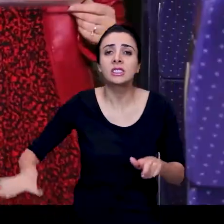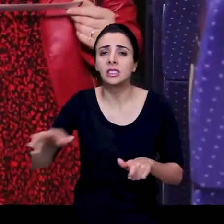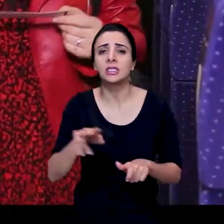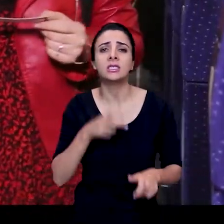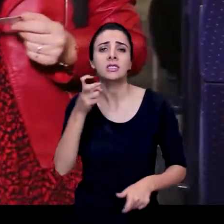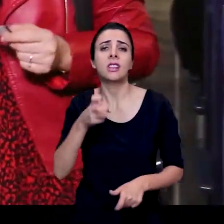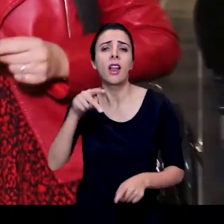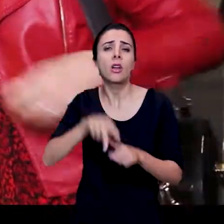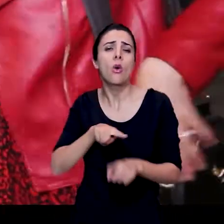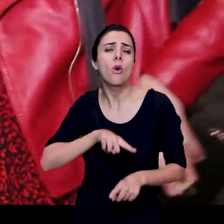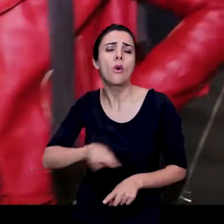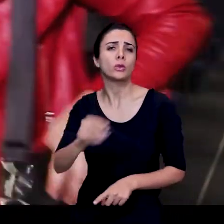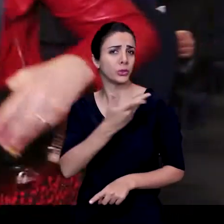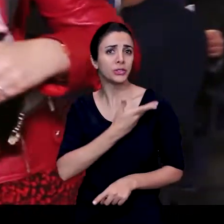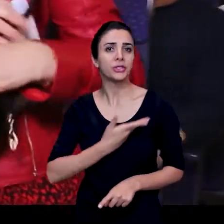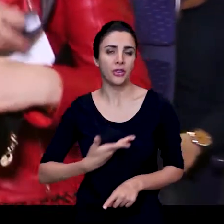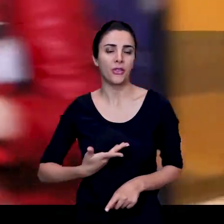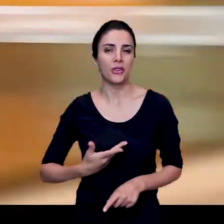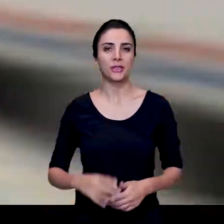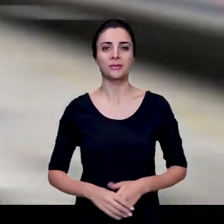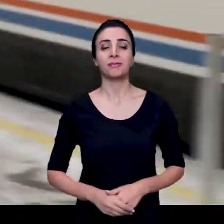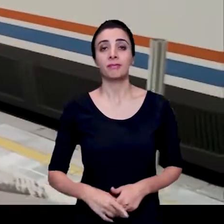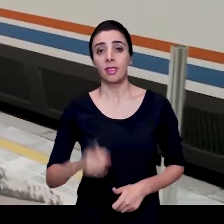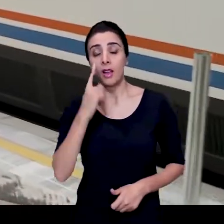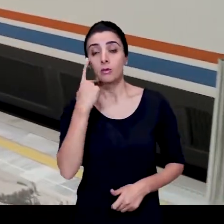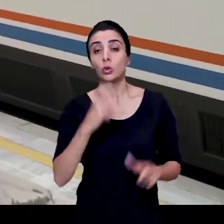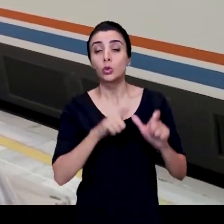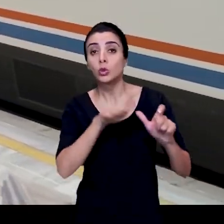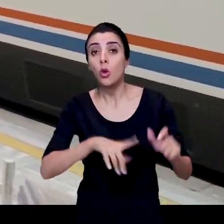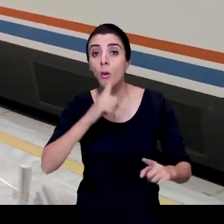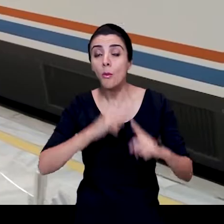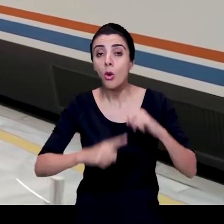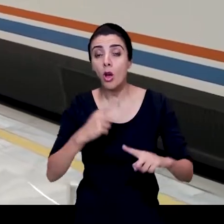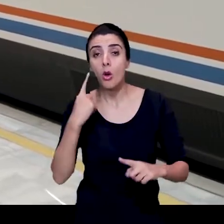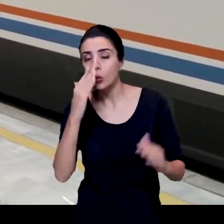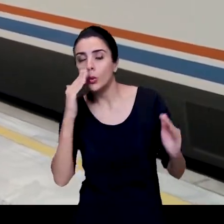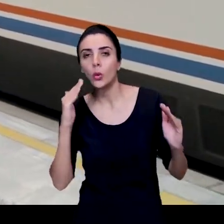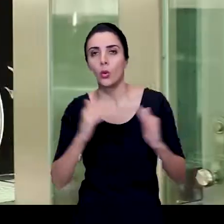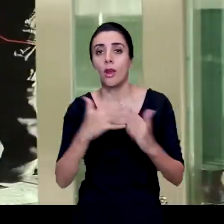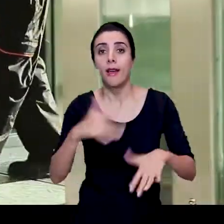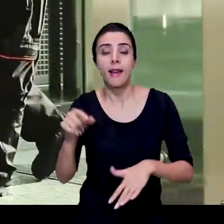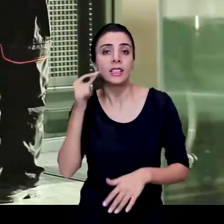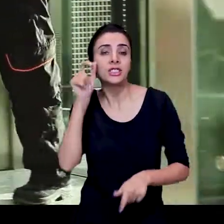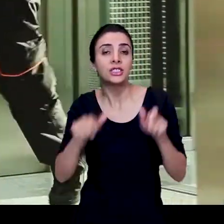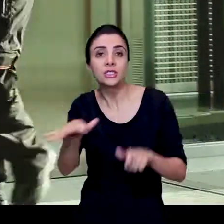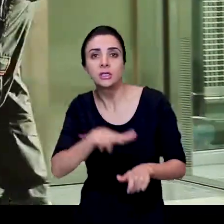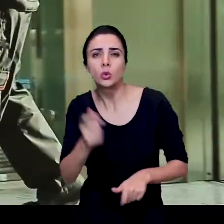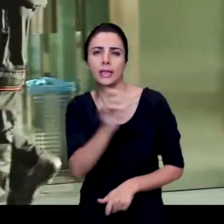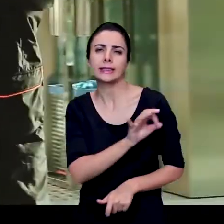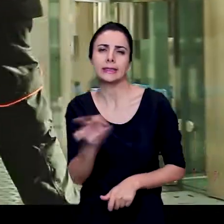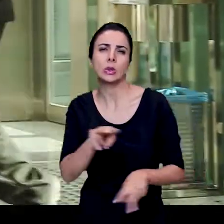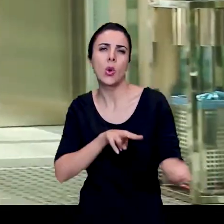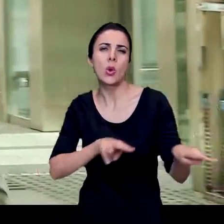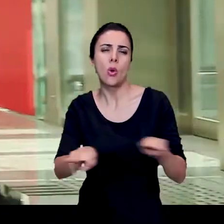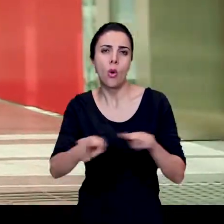Engelli yolcular da treni çok sevdi. Devletimizin sosyal politikaları çerçevesinde hayata geçirilen engelli